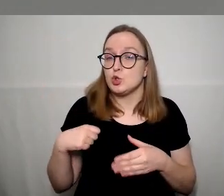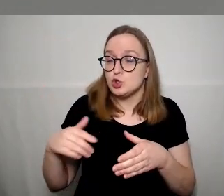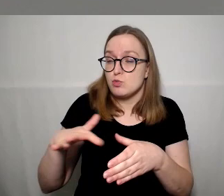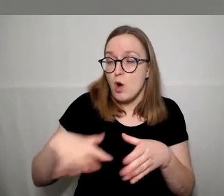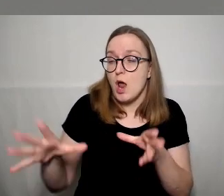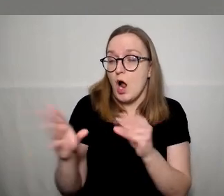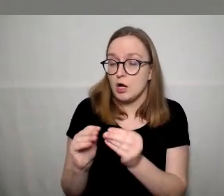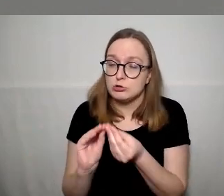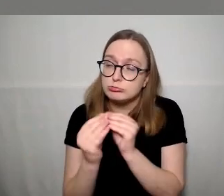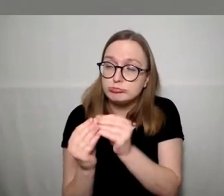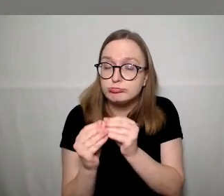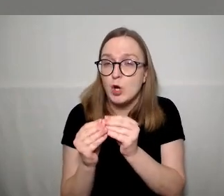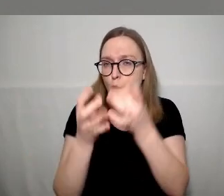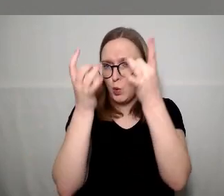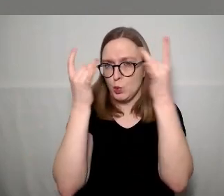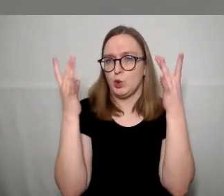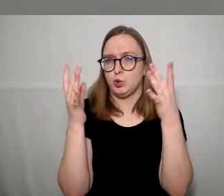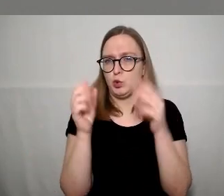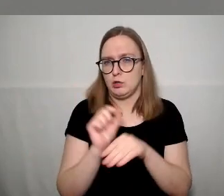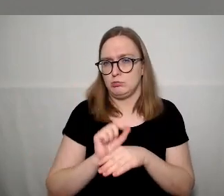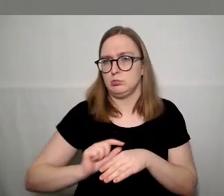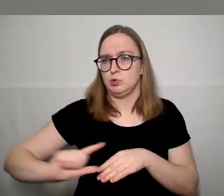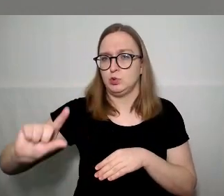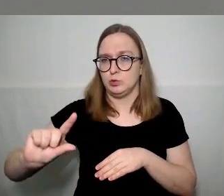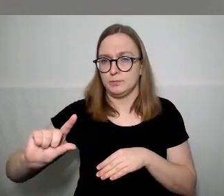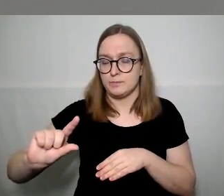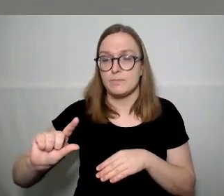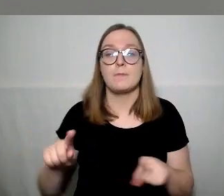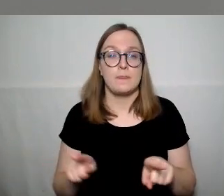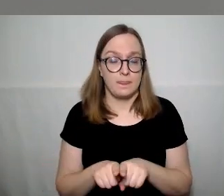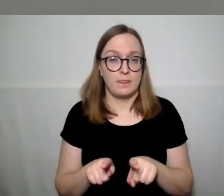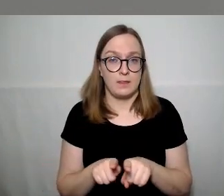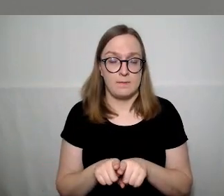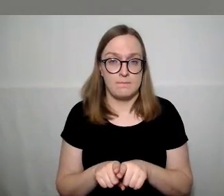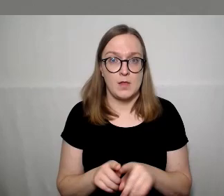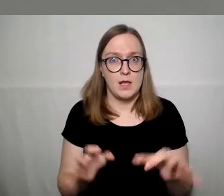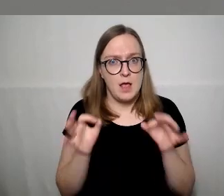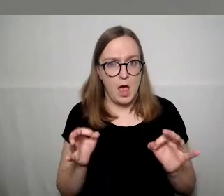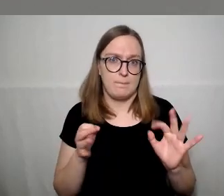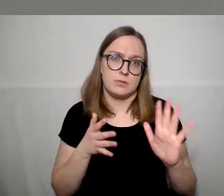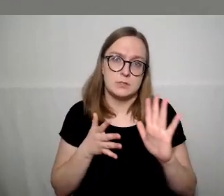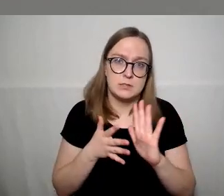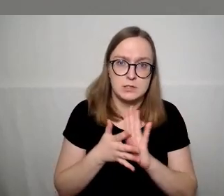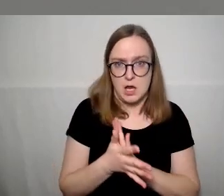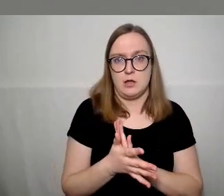tarimosi su gyventojais kultūra, bei efektyviai ir skaidriai veikianti vietos